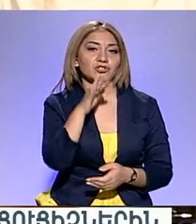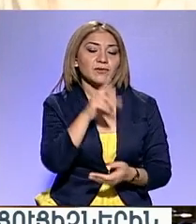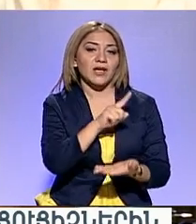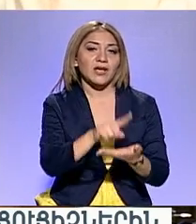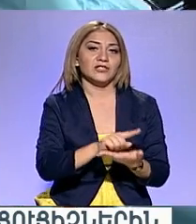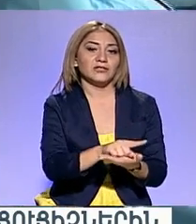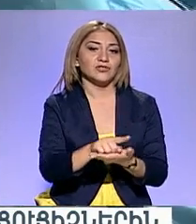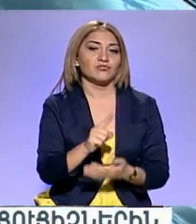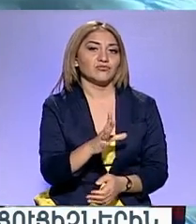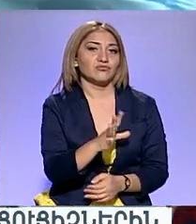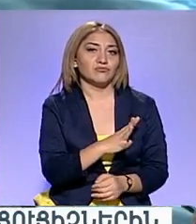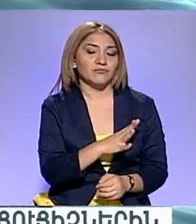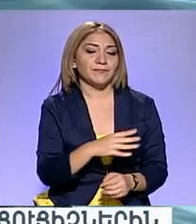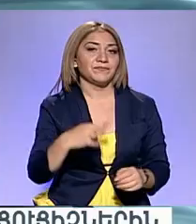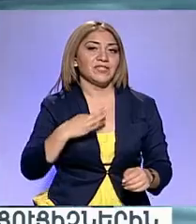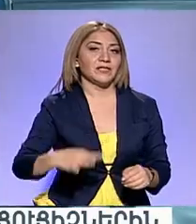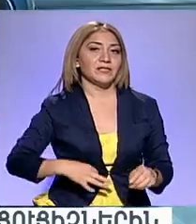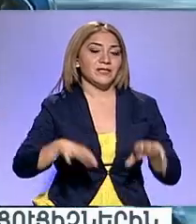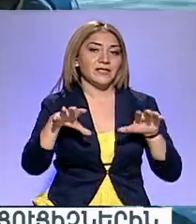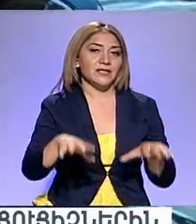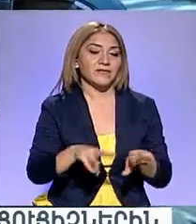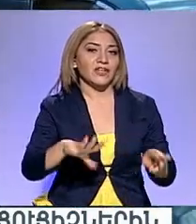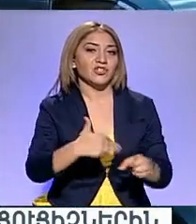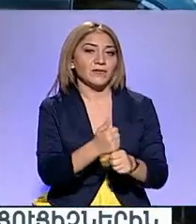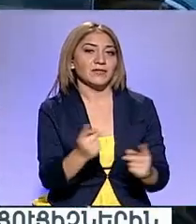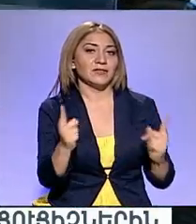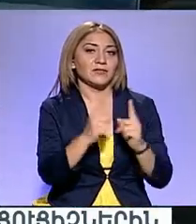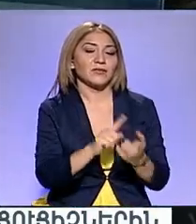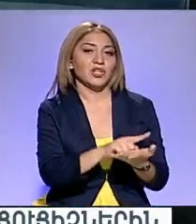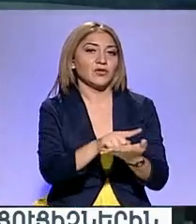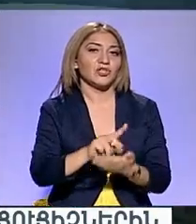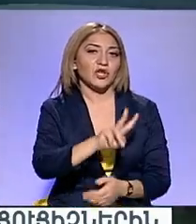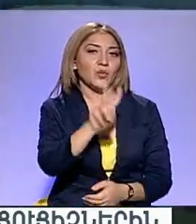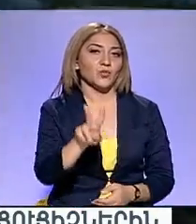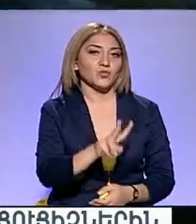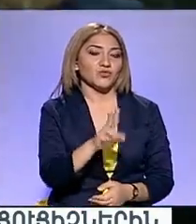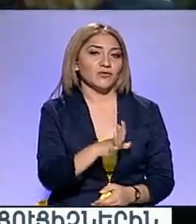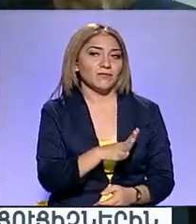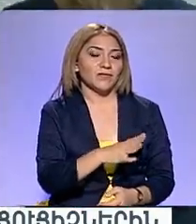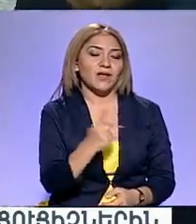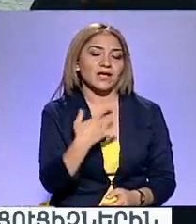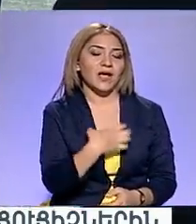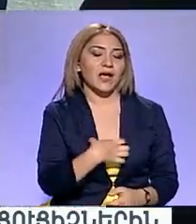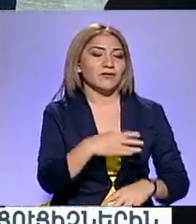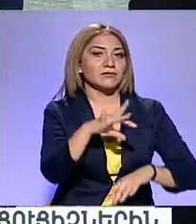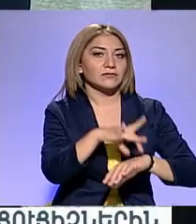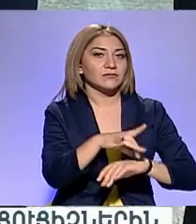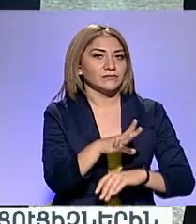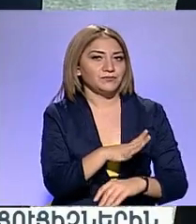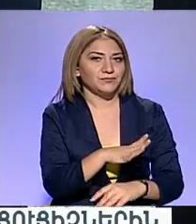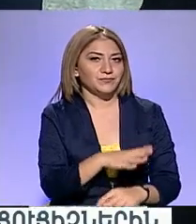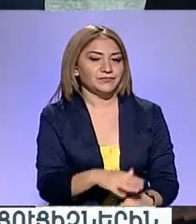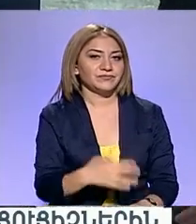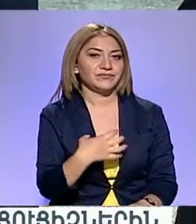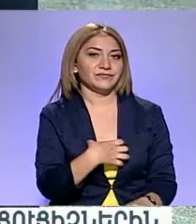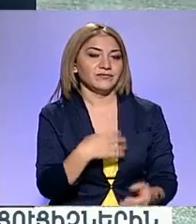հարցեր են քննարկվել։ Փաշինյան-Մակրոն հանդիպումը տևել է մոտ 2 ժամ։ Ամենակարևոր արձանագրումը եւ